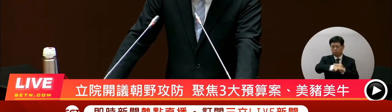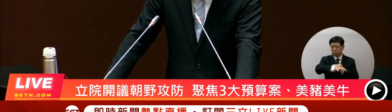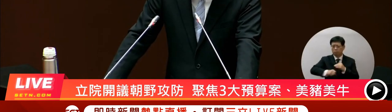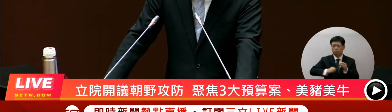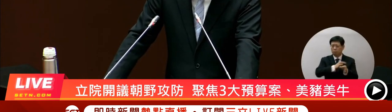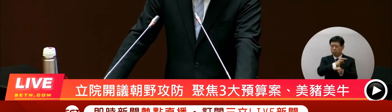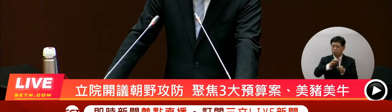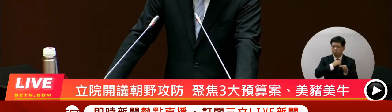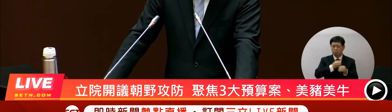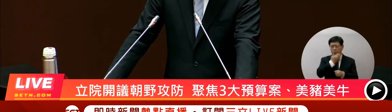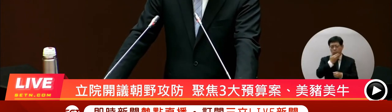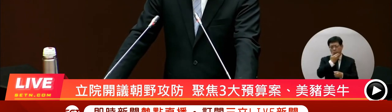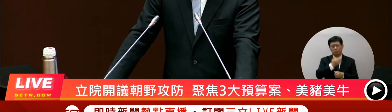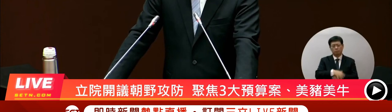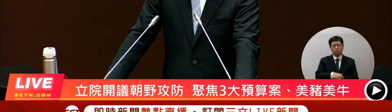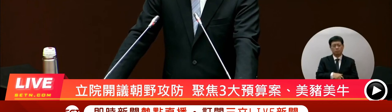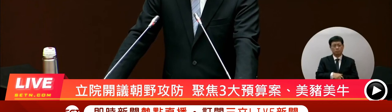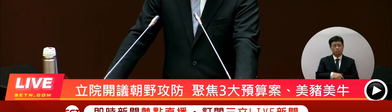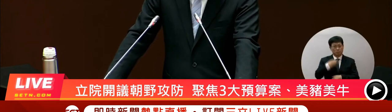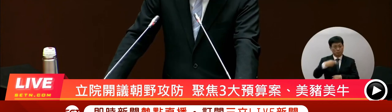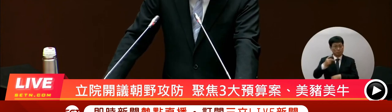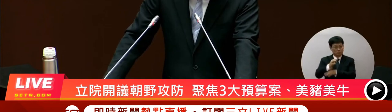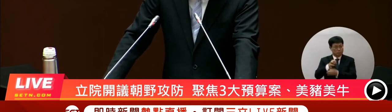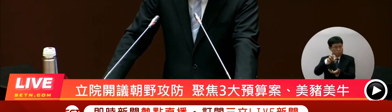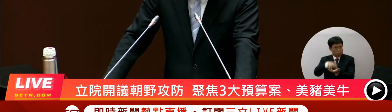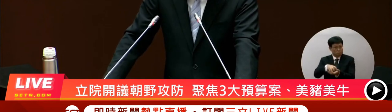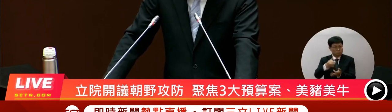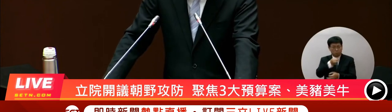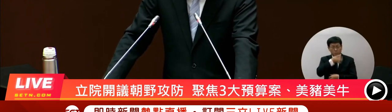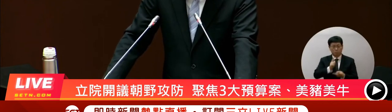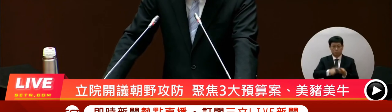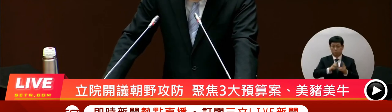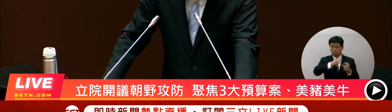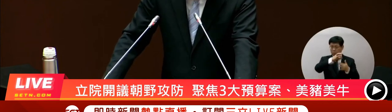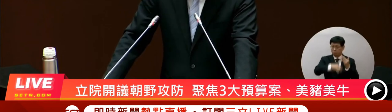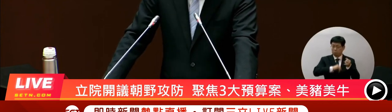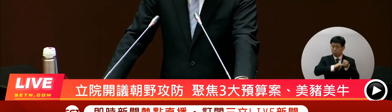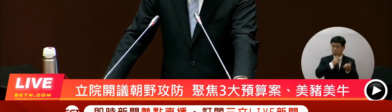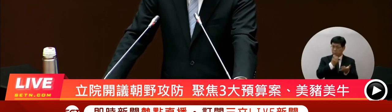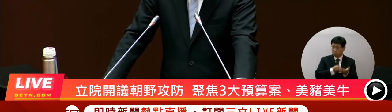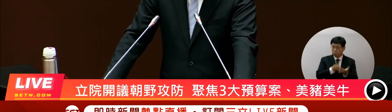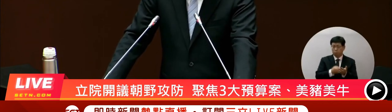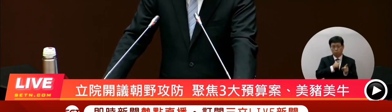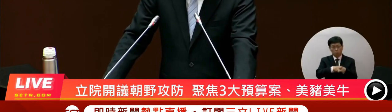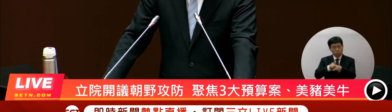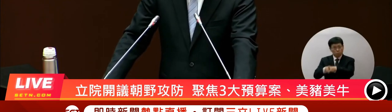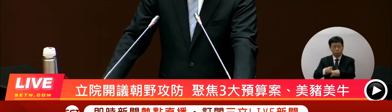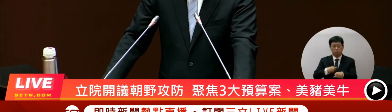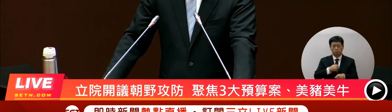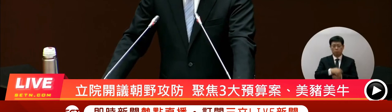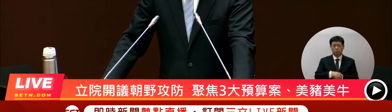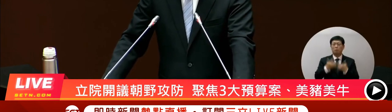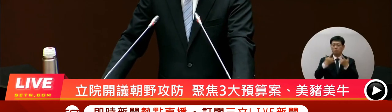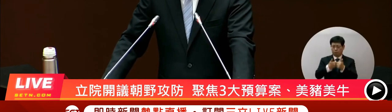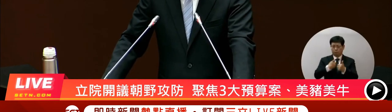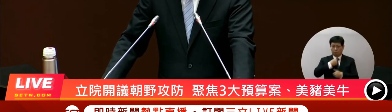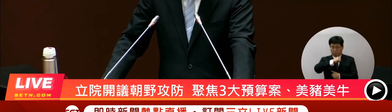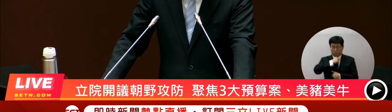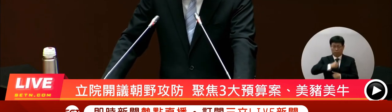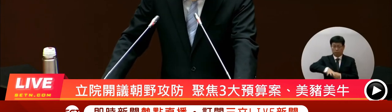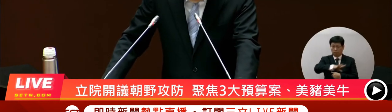经济利益，在科学证据、国际标准下所做符合台湾